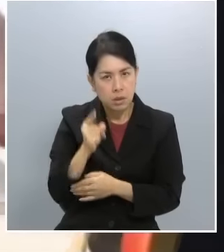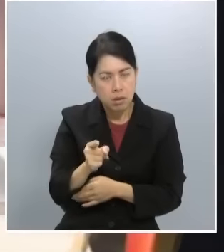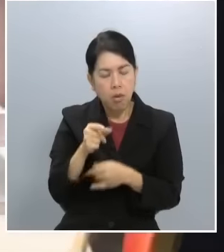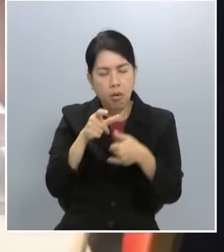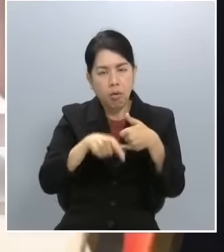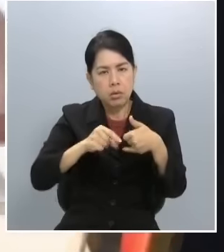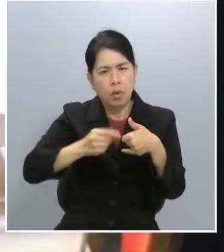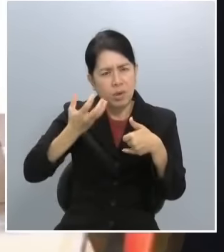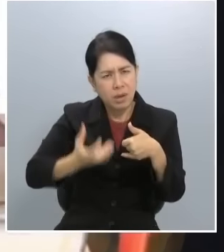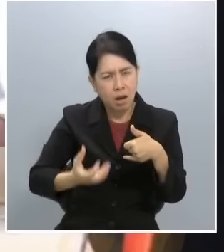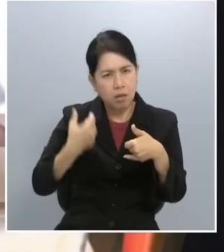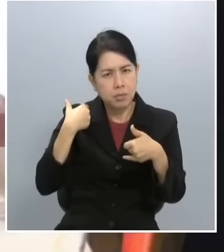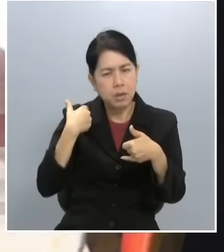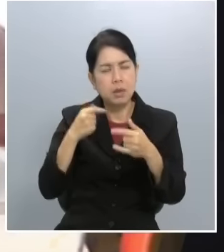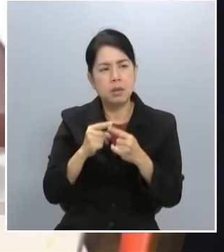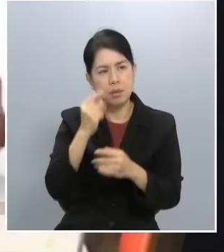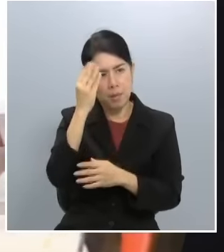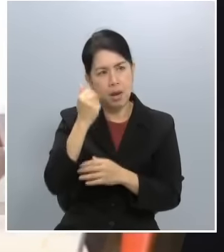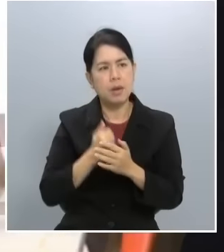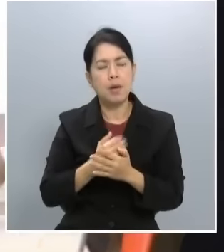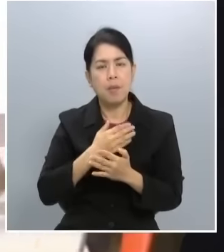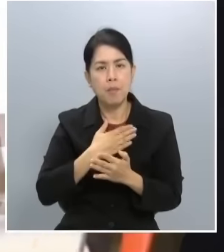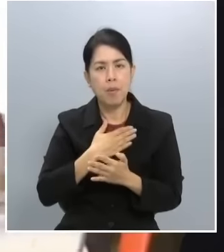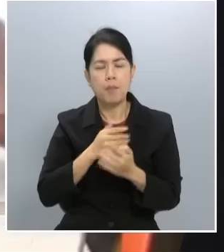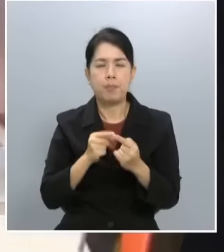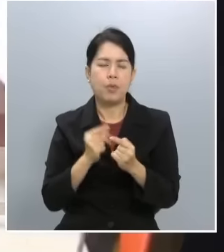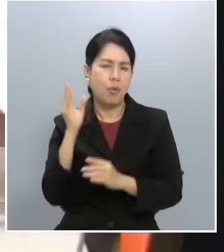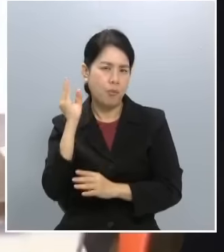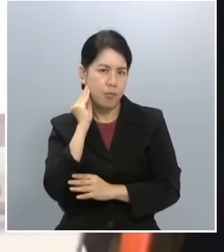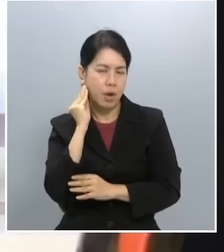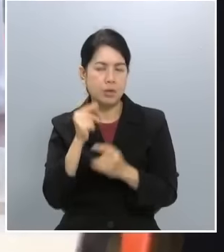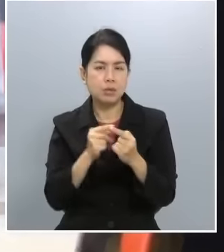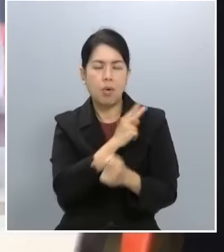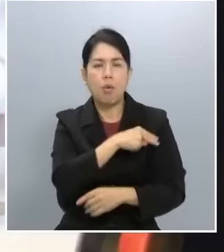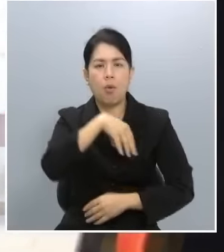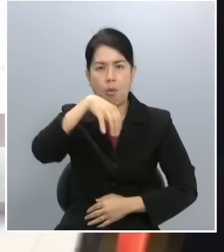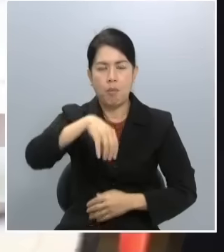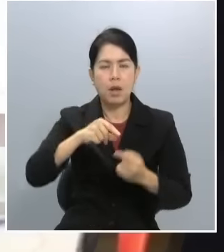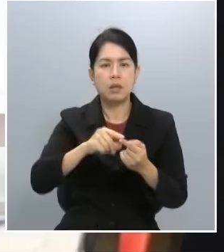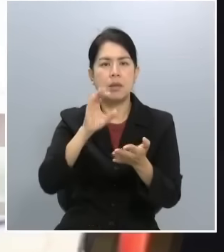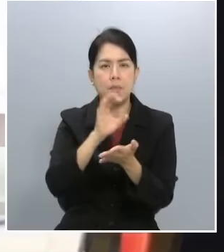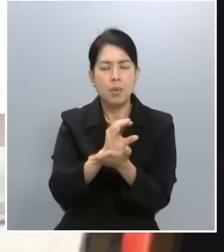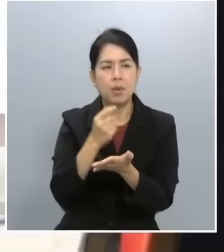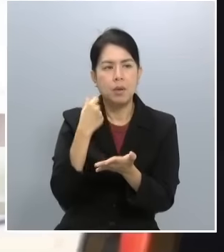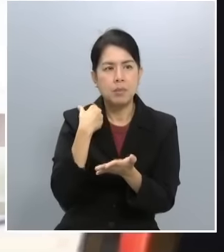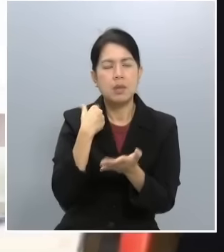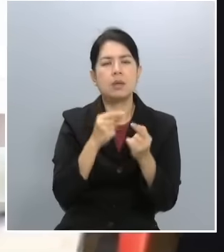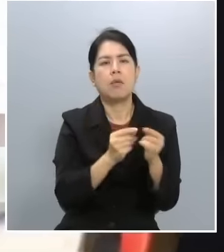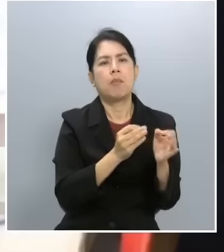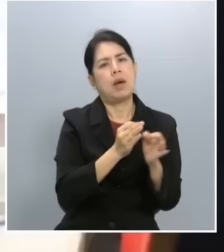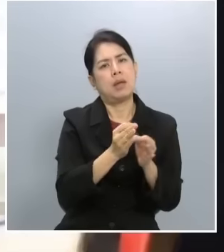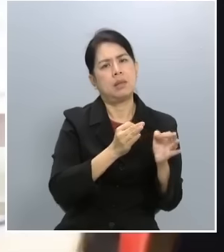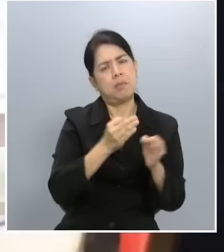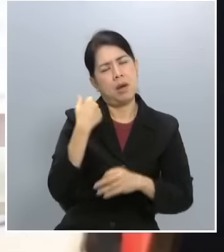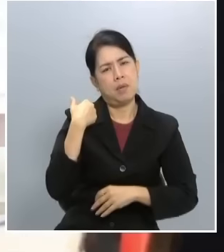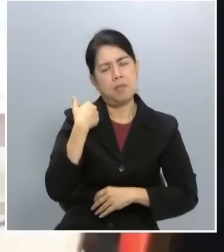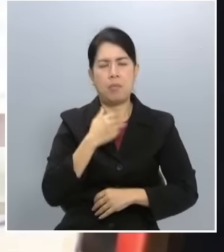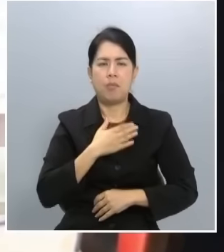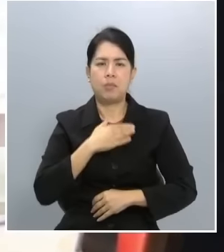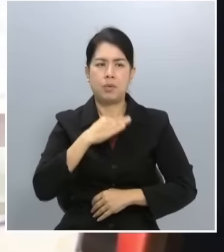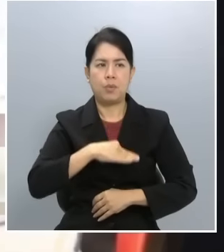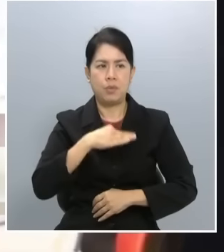เพราะว่าฟังแถลงของโรงพยาบาลตำรวจนะแล้วกรมตำรวจที่มีต่อกรรมธิการนี่แหละครับผมบอกได้เลยบอกว่า